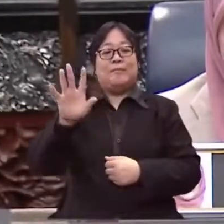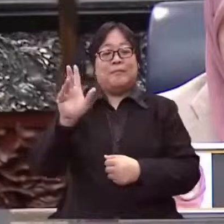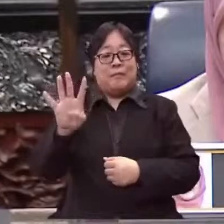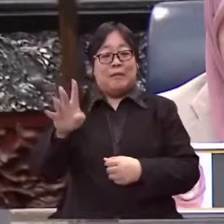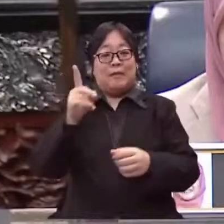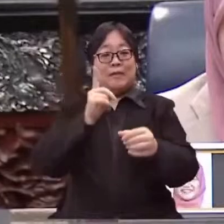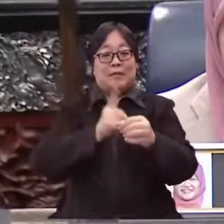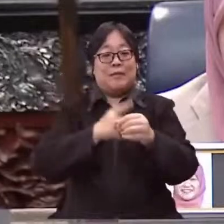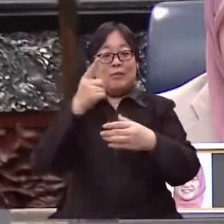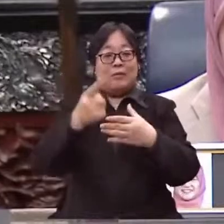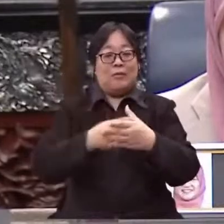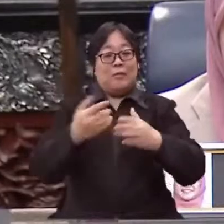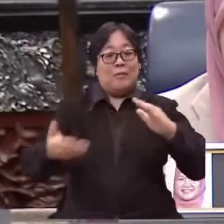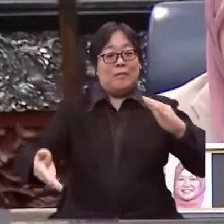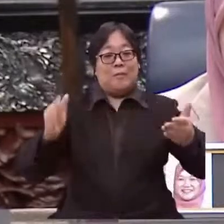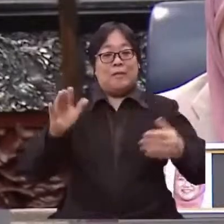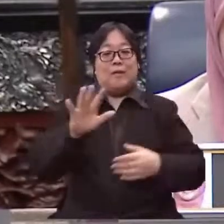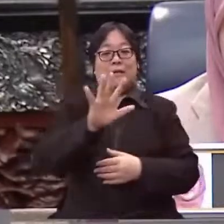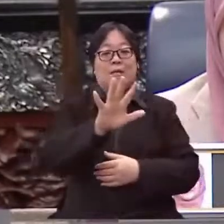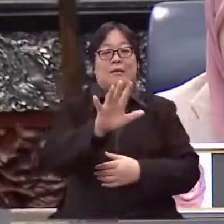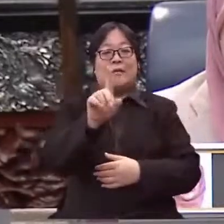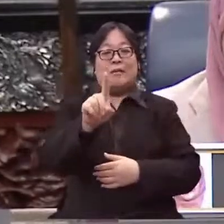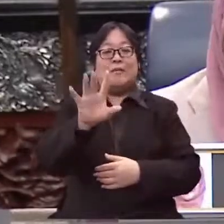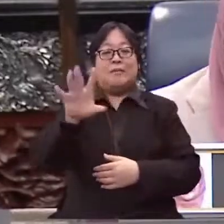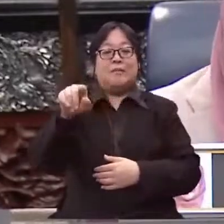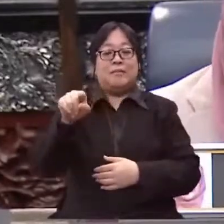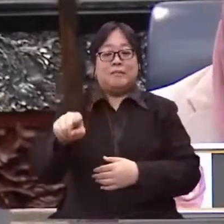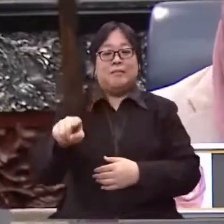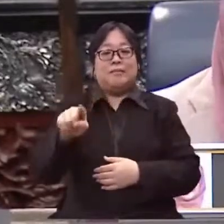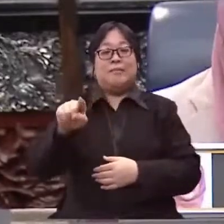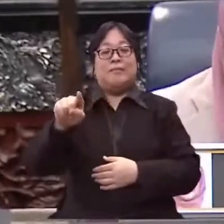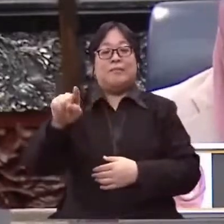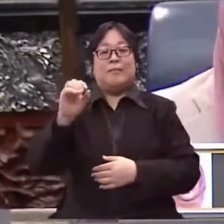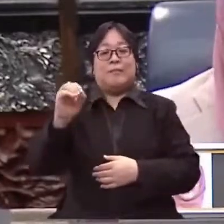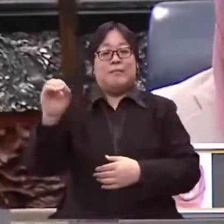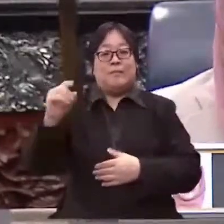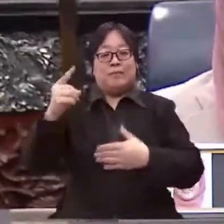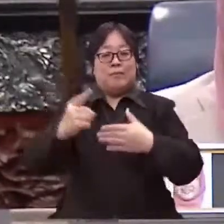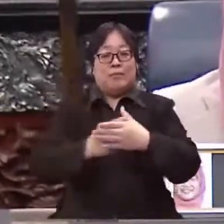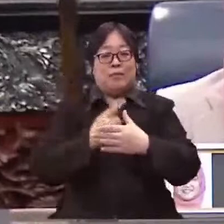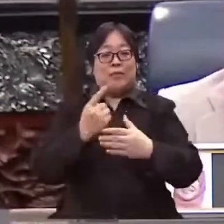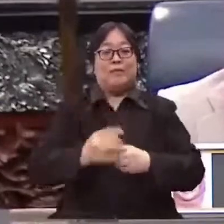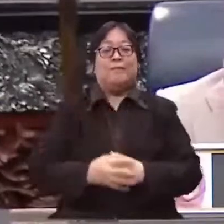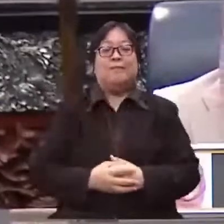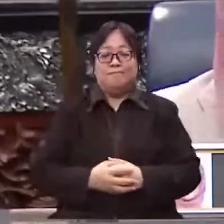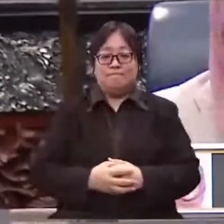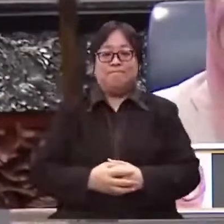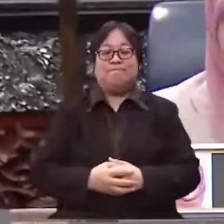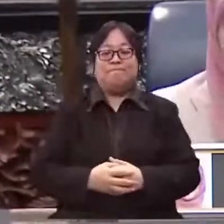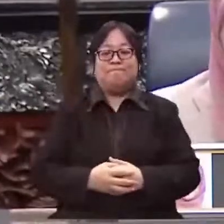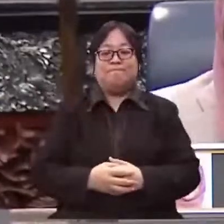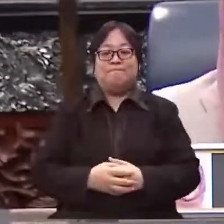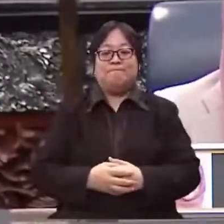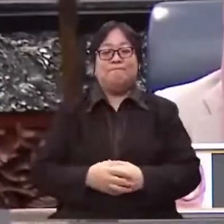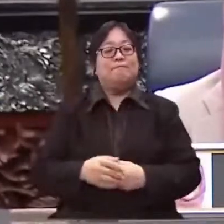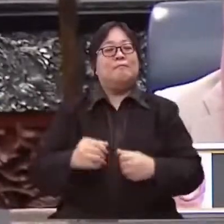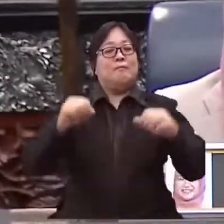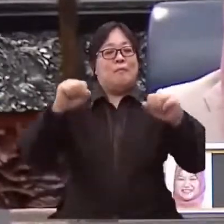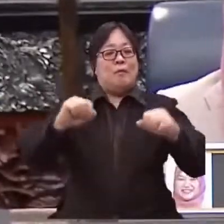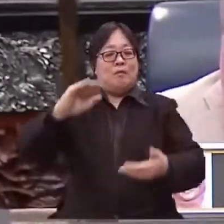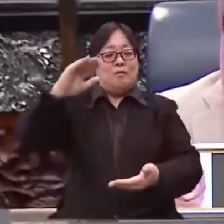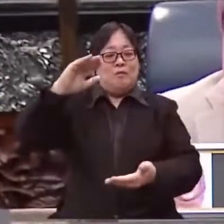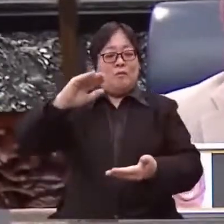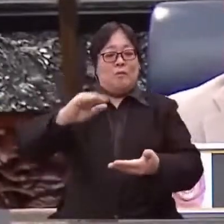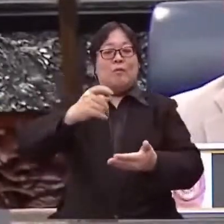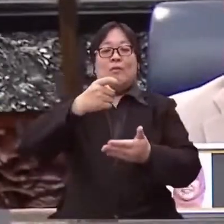sebulan berbanding dengan harga 515 Ringgit sebulan sebelum ini oleh yang demikian ya new dapat mengurangkan